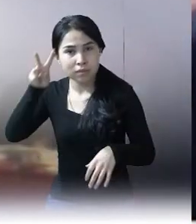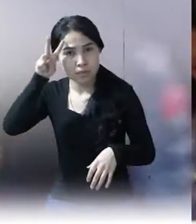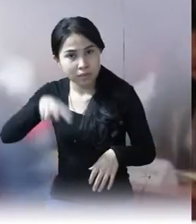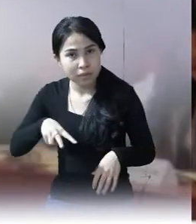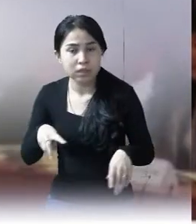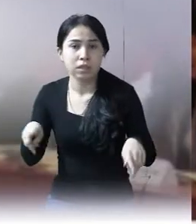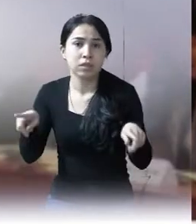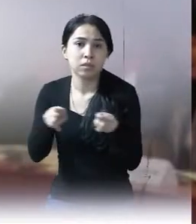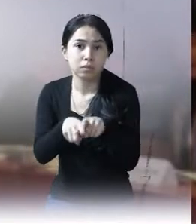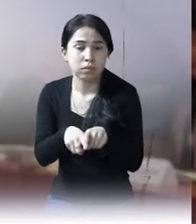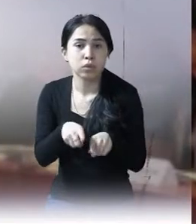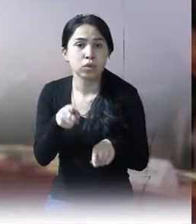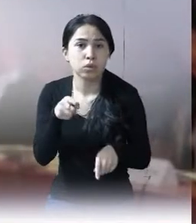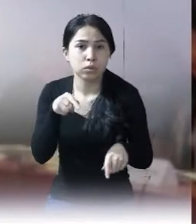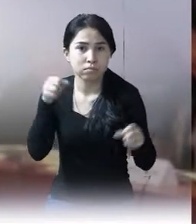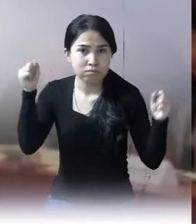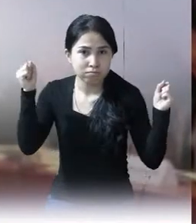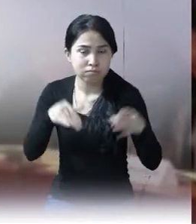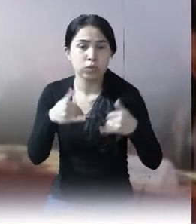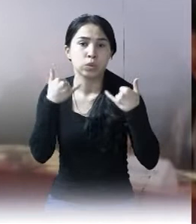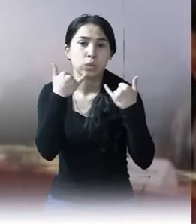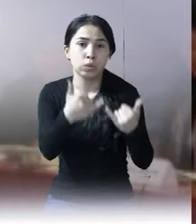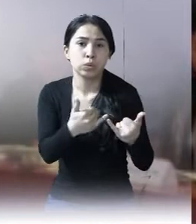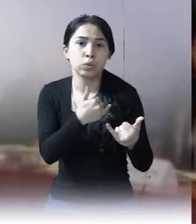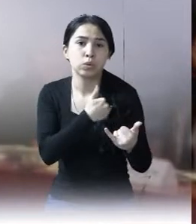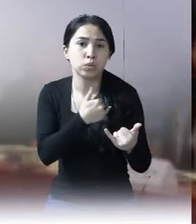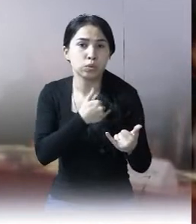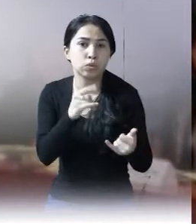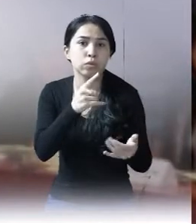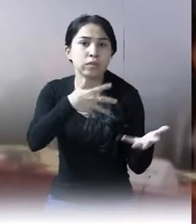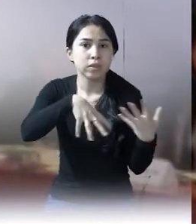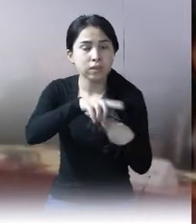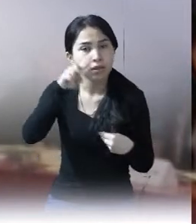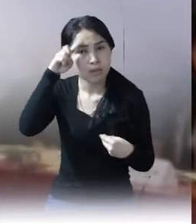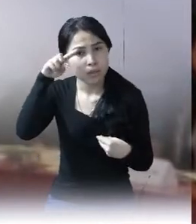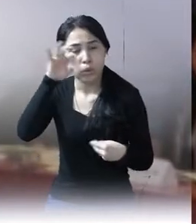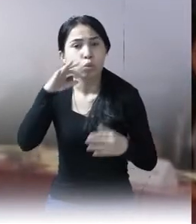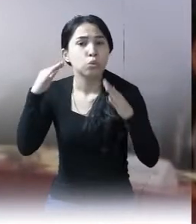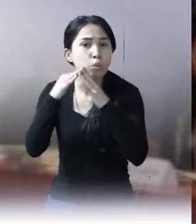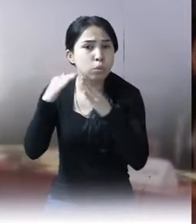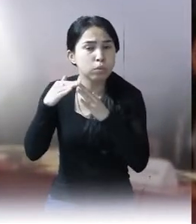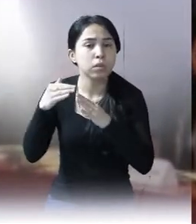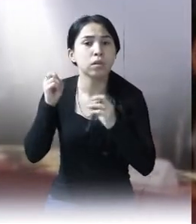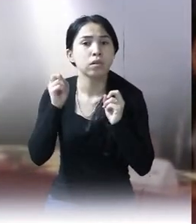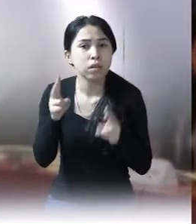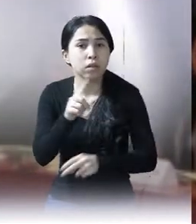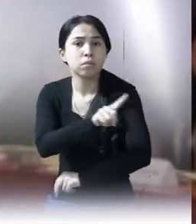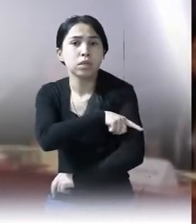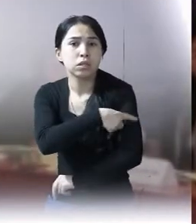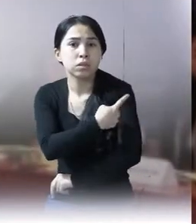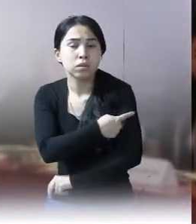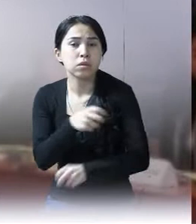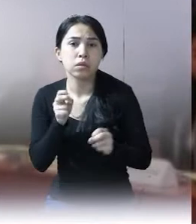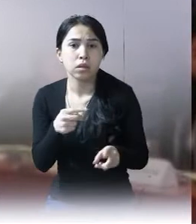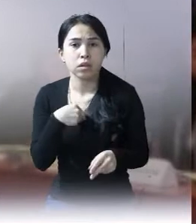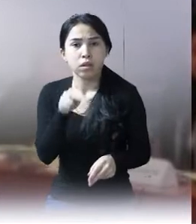осындай мобильді, осындай орталықтардың жұмыс жасағаны бір жас болса да өзіне керегін тұрғын үй мәселесін, білім саласы, медицина саласы, немесе